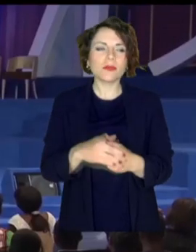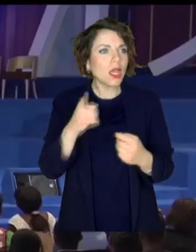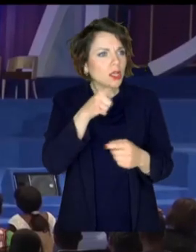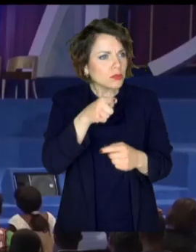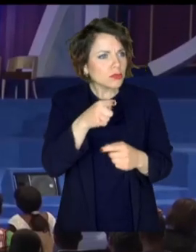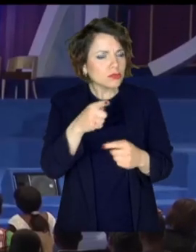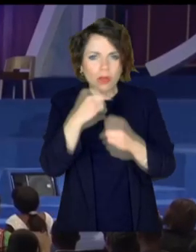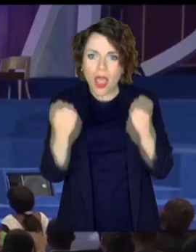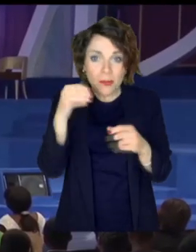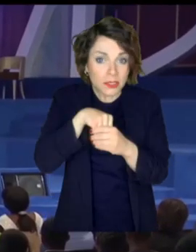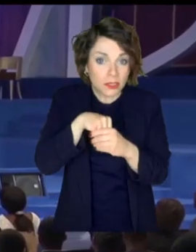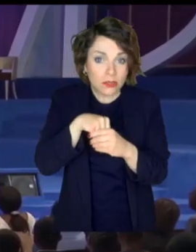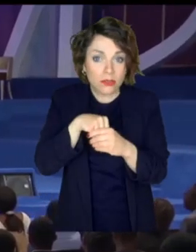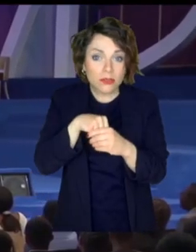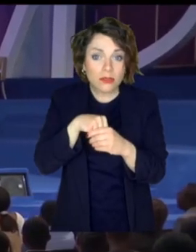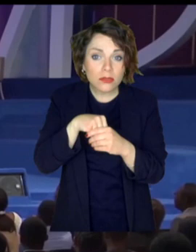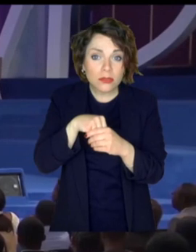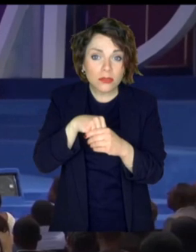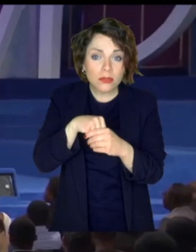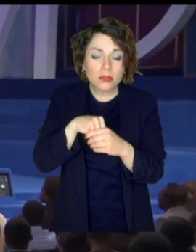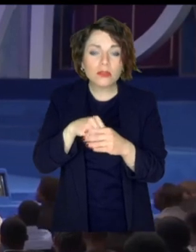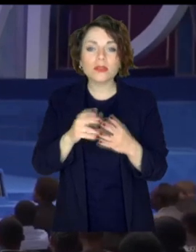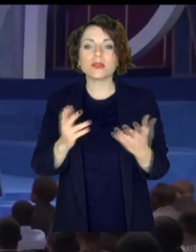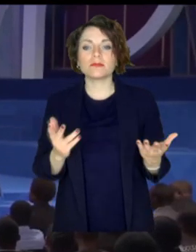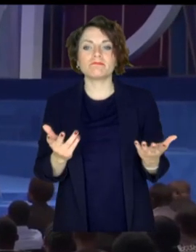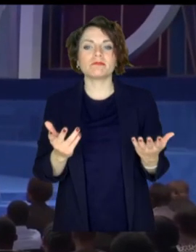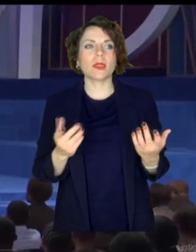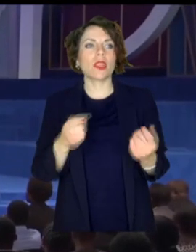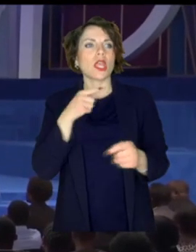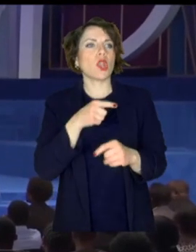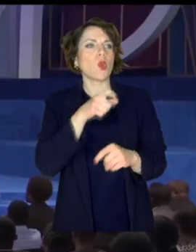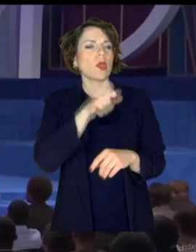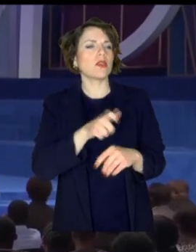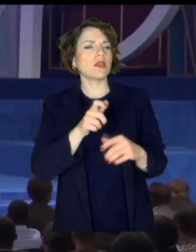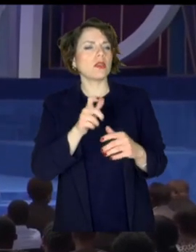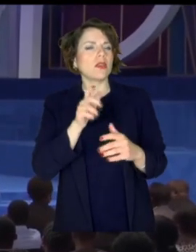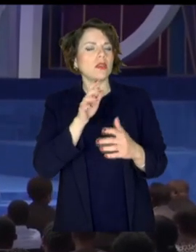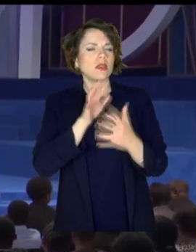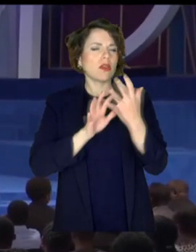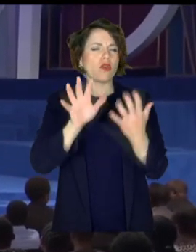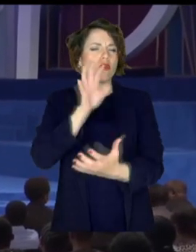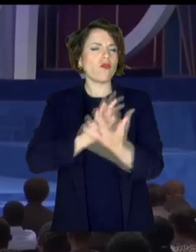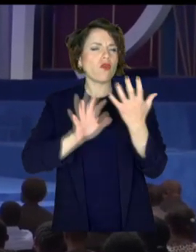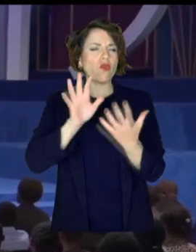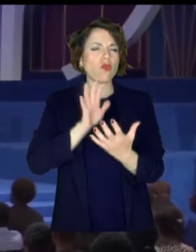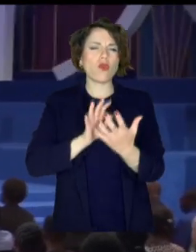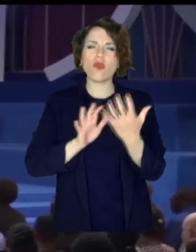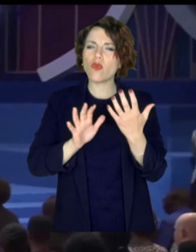già? Oh, e ora è confuso. Oh, la ricevo.